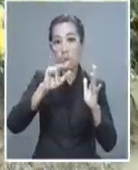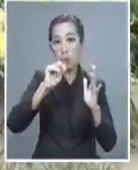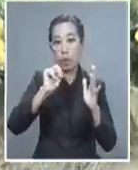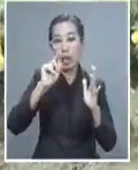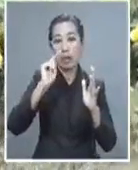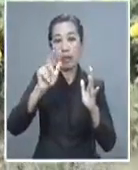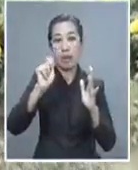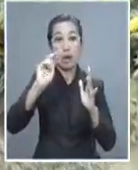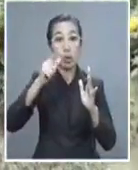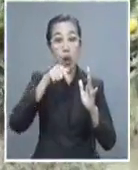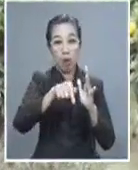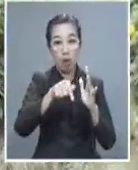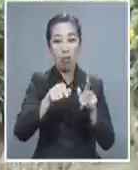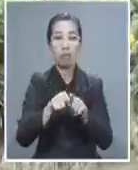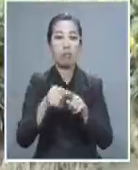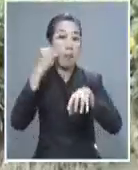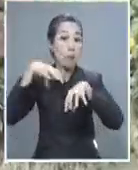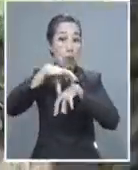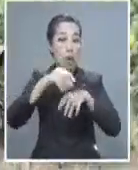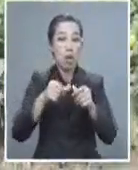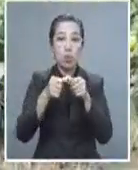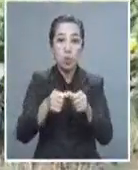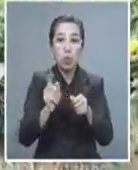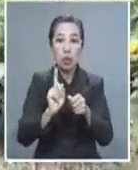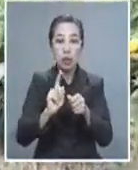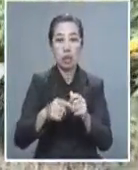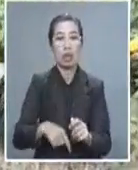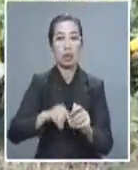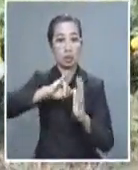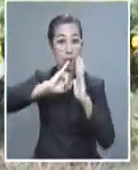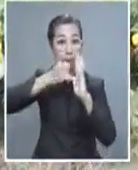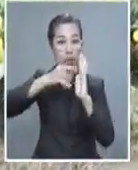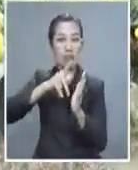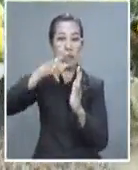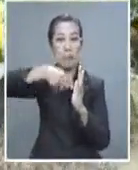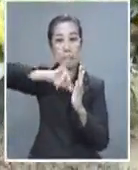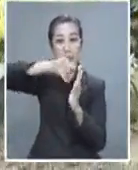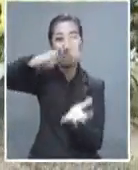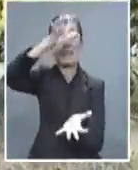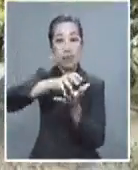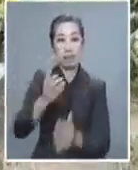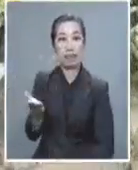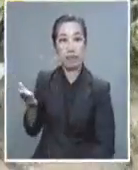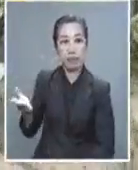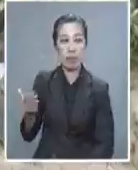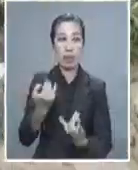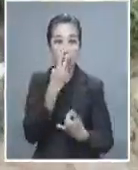ที่ตำบลบึงบัวอำเภอวชิระบารมีจังหวัดพิจิตรนะครับนี่ฮะในง